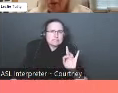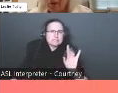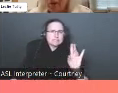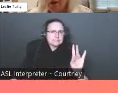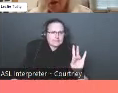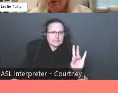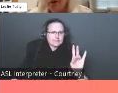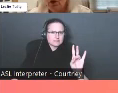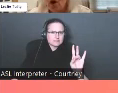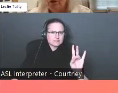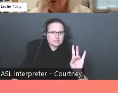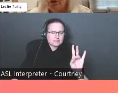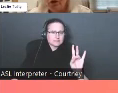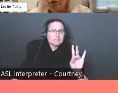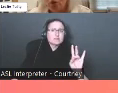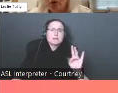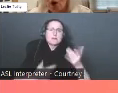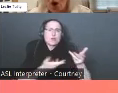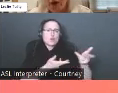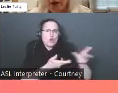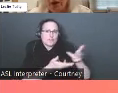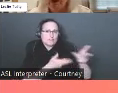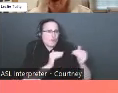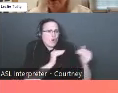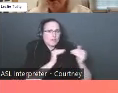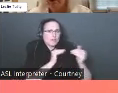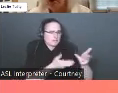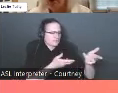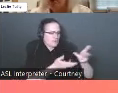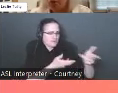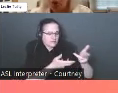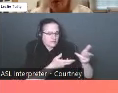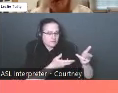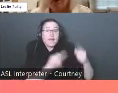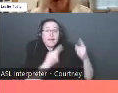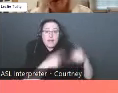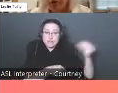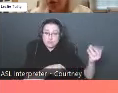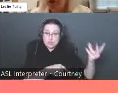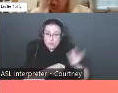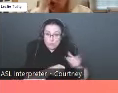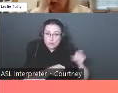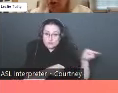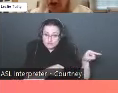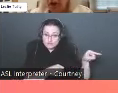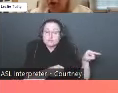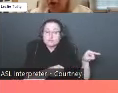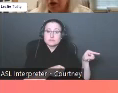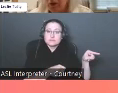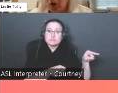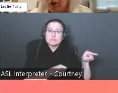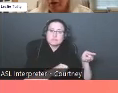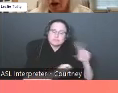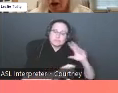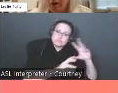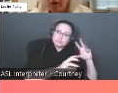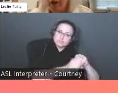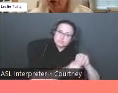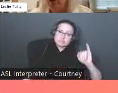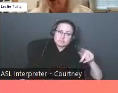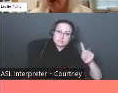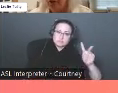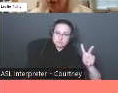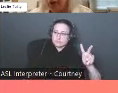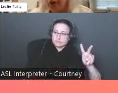en 1987, en conversation avec une collègue, elle avait